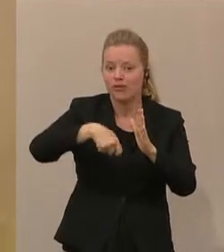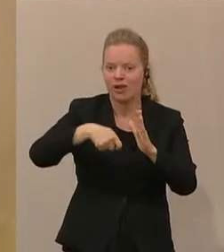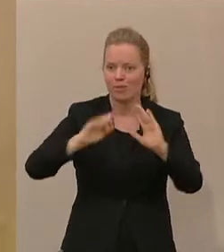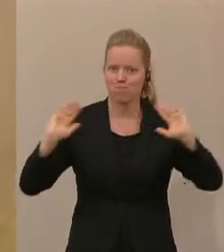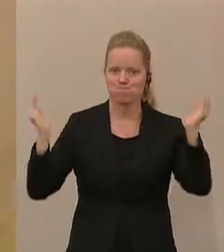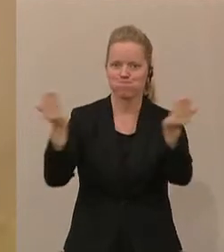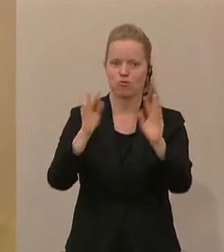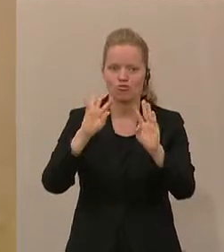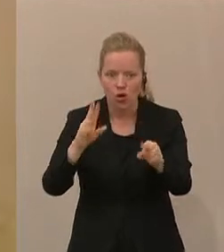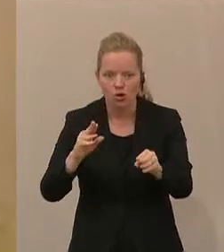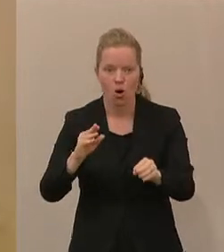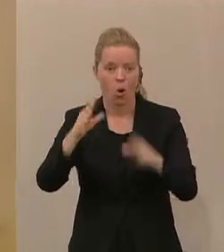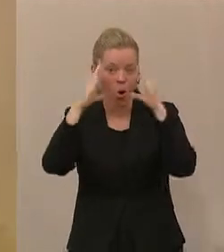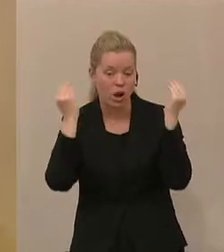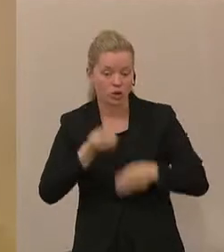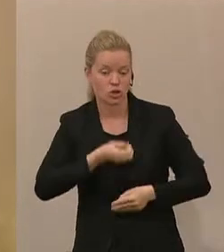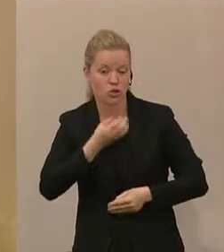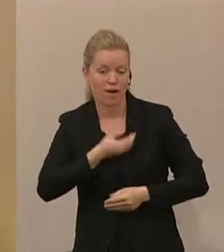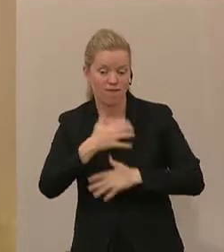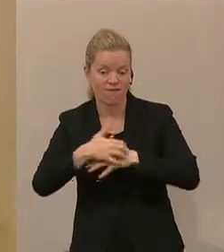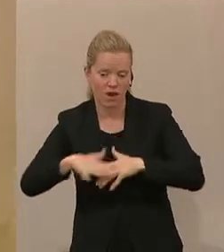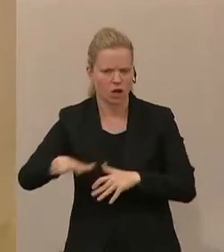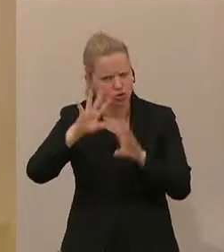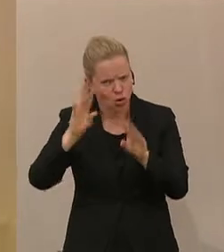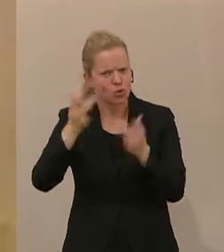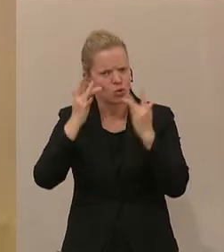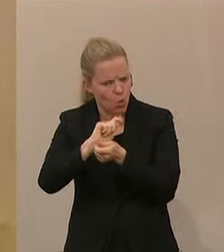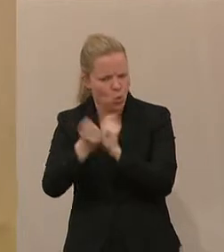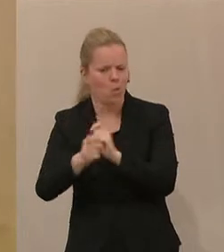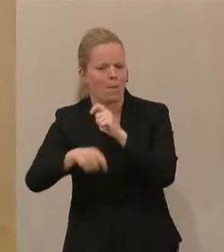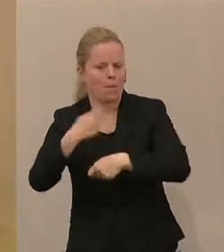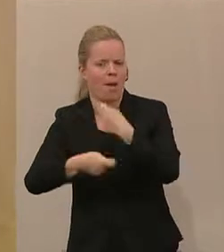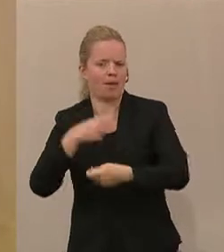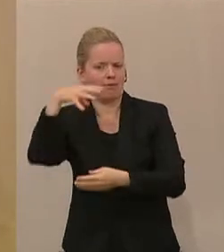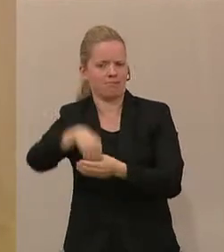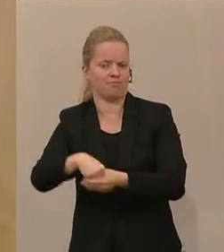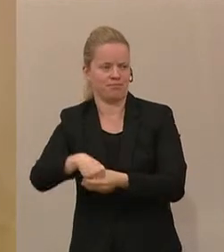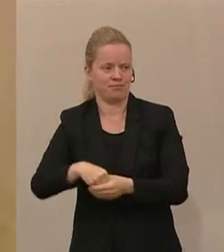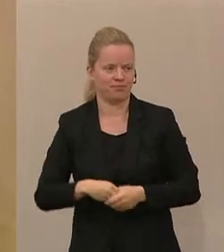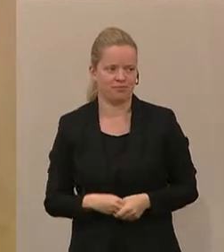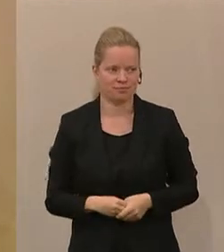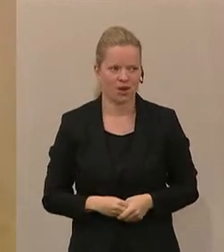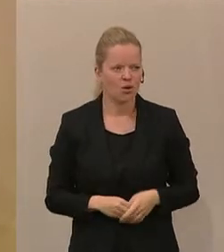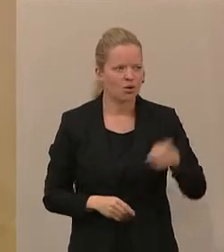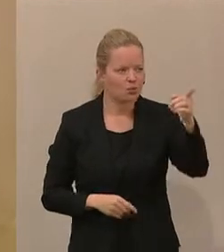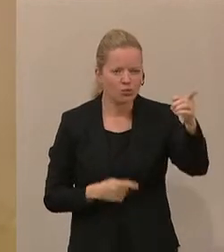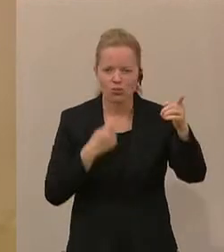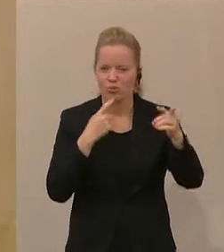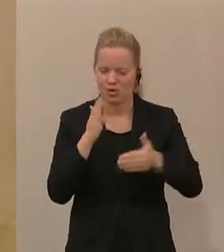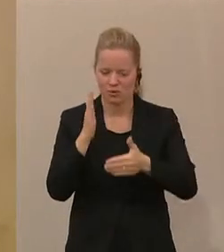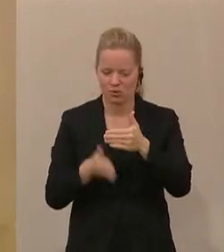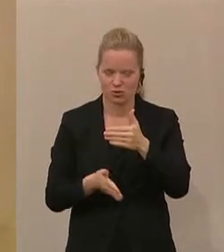kann auch holländische Gurkenfelder wunderbar kulturell verarbeiten und verwerten. Und wenn Sie dann auch noch zum Schluss sagen,